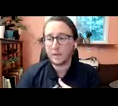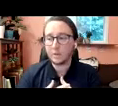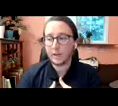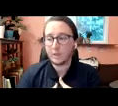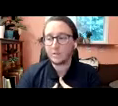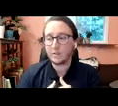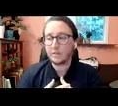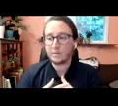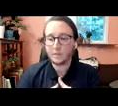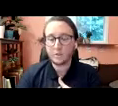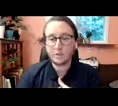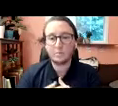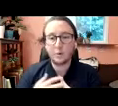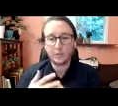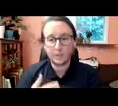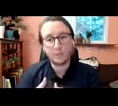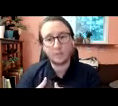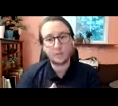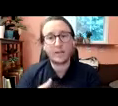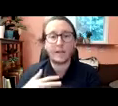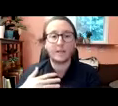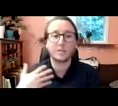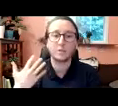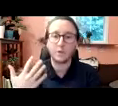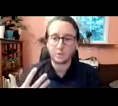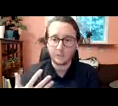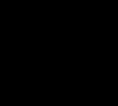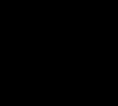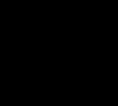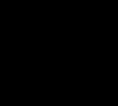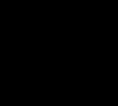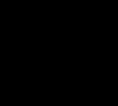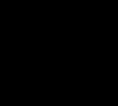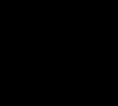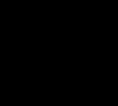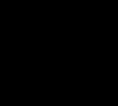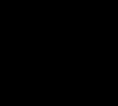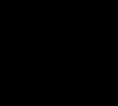de santé, comment informez-vous des expériences trans et quelles sont les